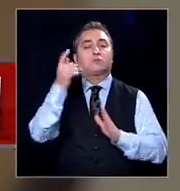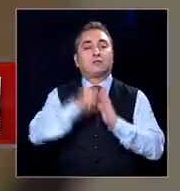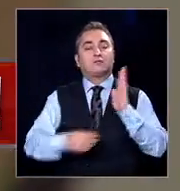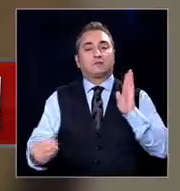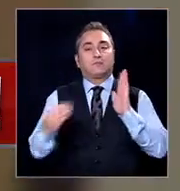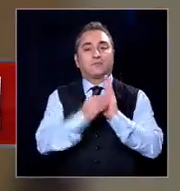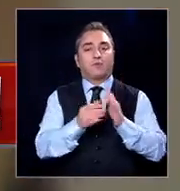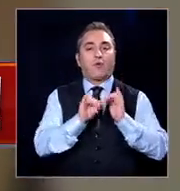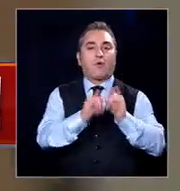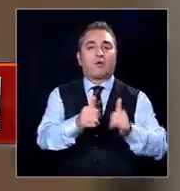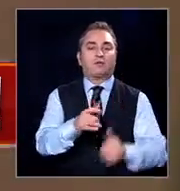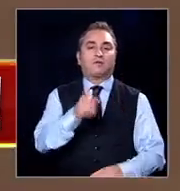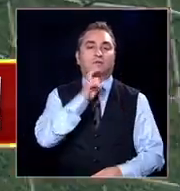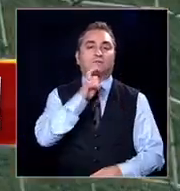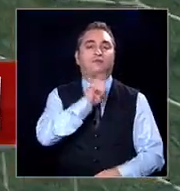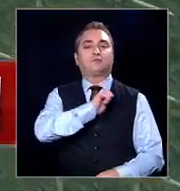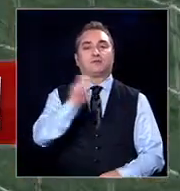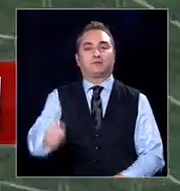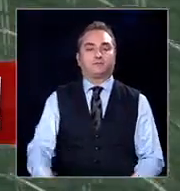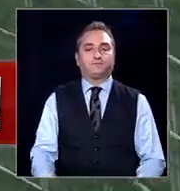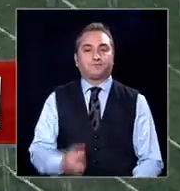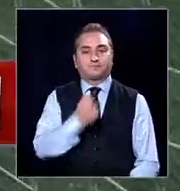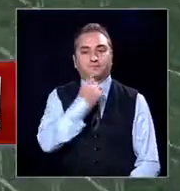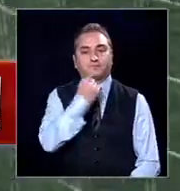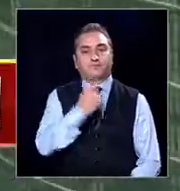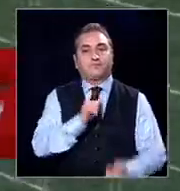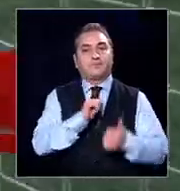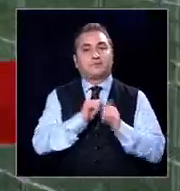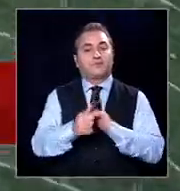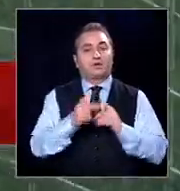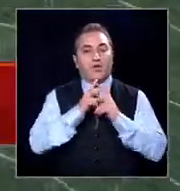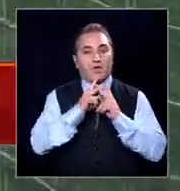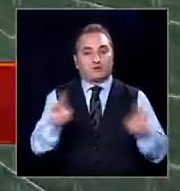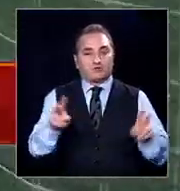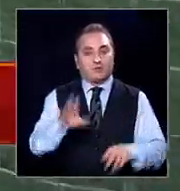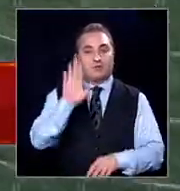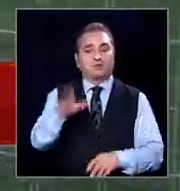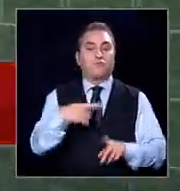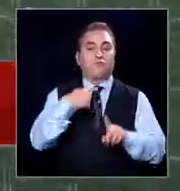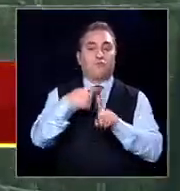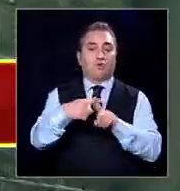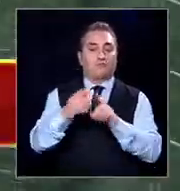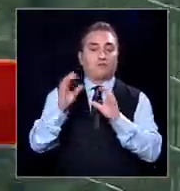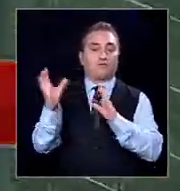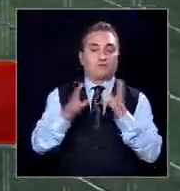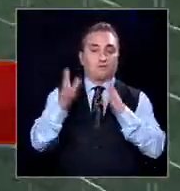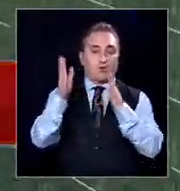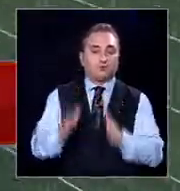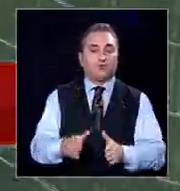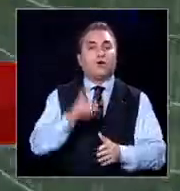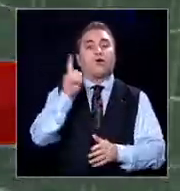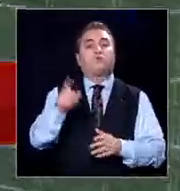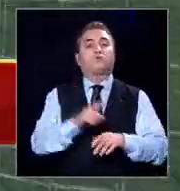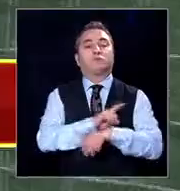yazılarak oynatıldığını iddia etti. Ankara Spor yaptığı açıklamayla Covid-19 testi pozitif çıkan futbolcunun